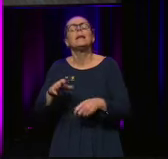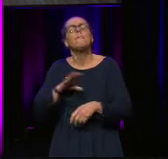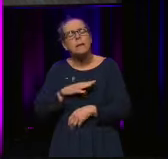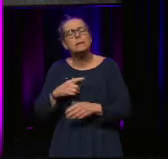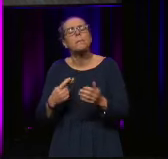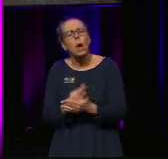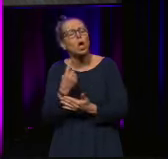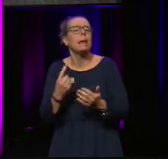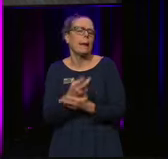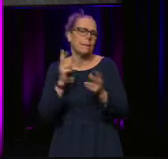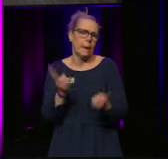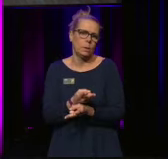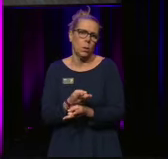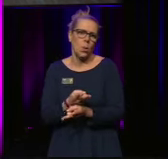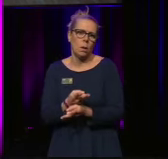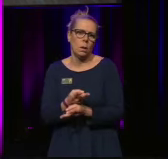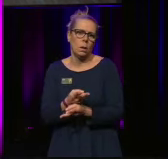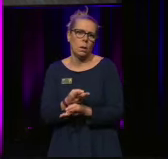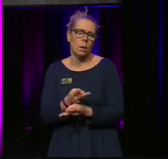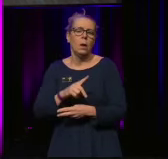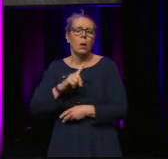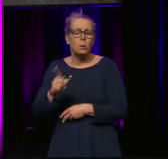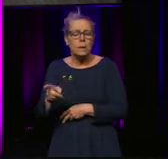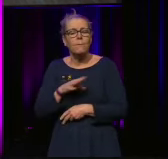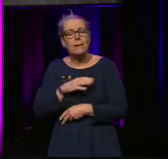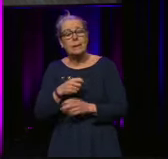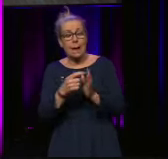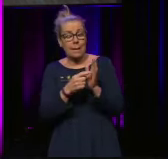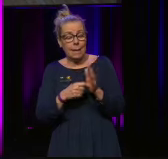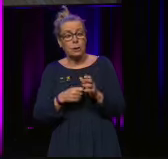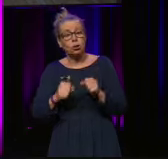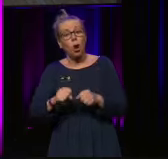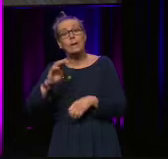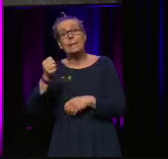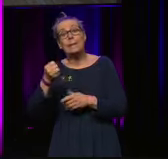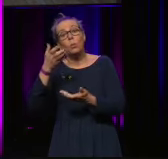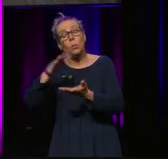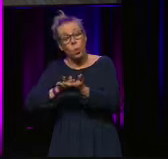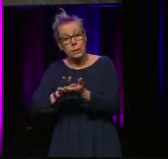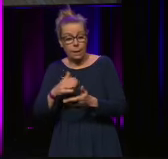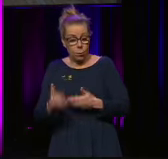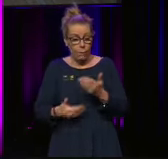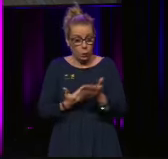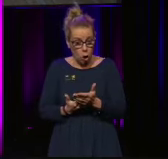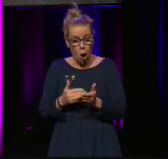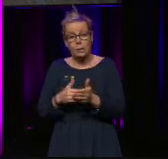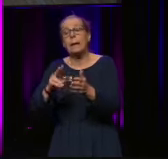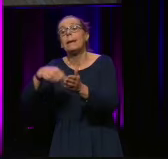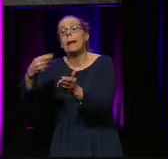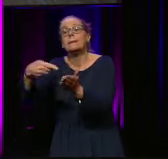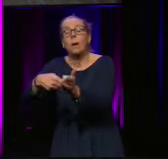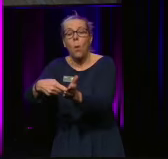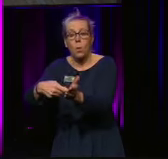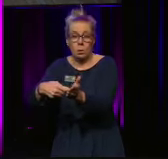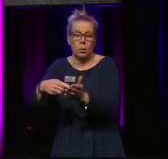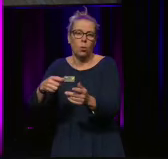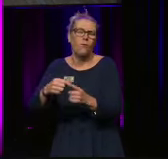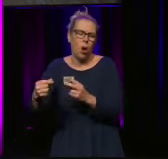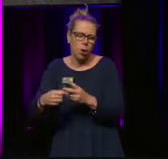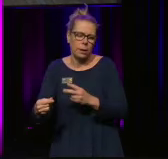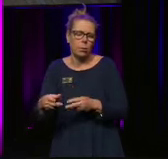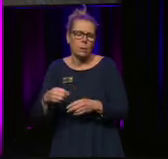Så finns det den här regeln om att det ska gå 9 månader mellan att förslaget läggs första gången och valet. Och det gör ju att det blir